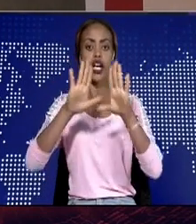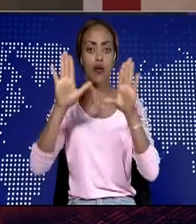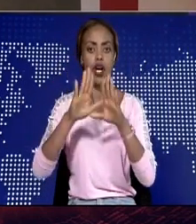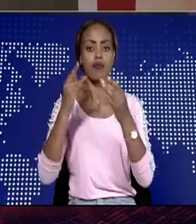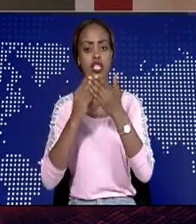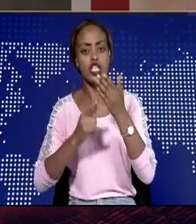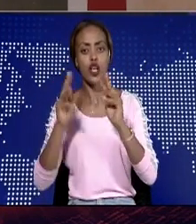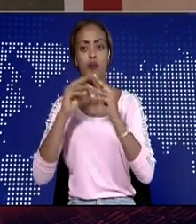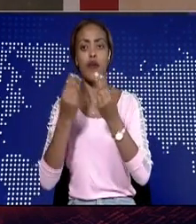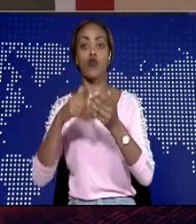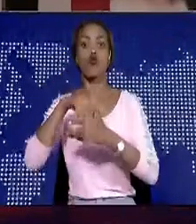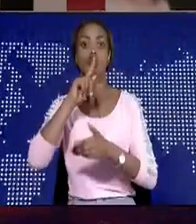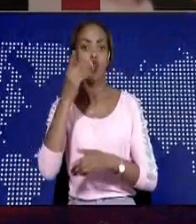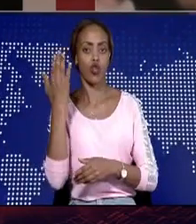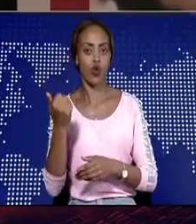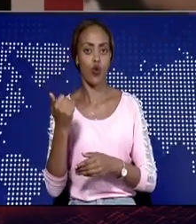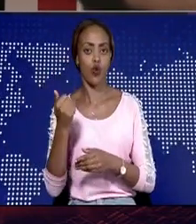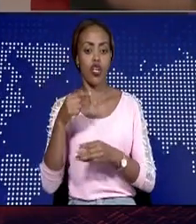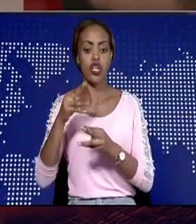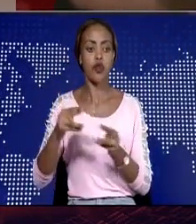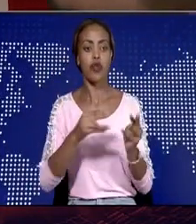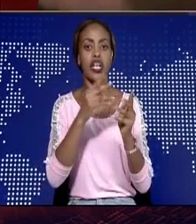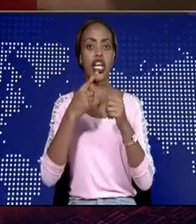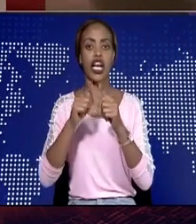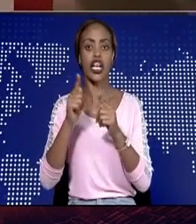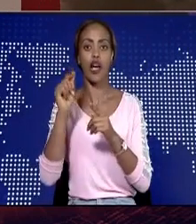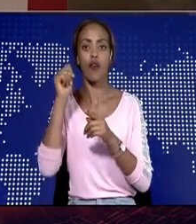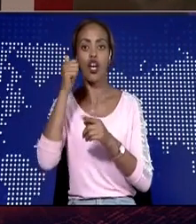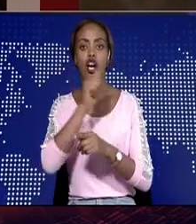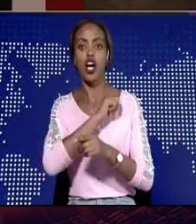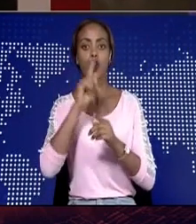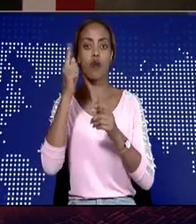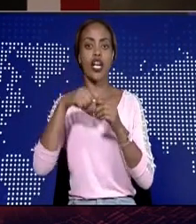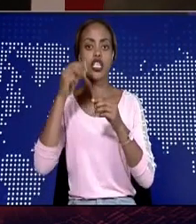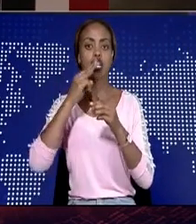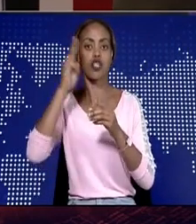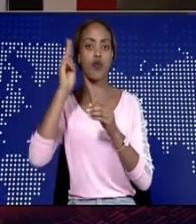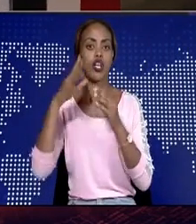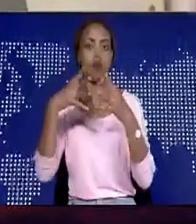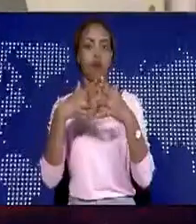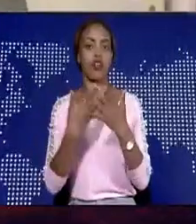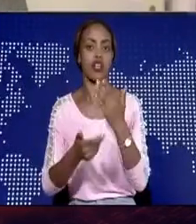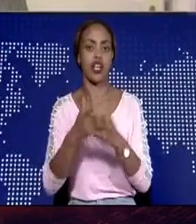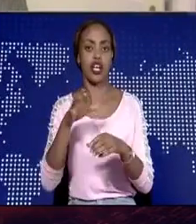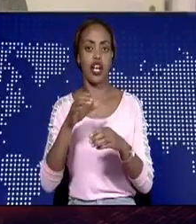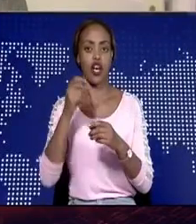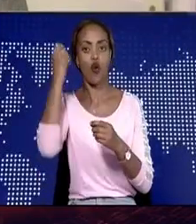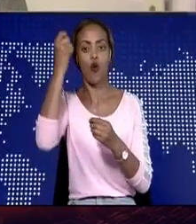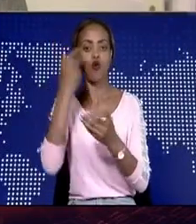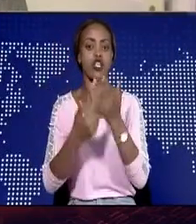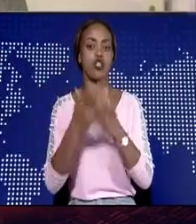ዝርዝር መደባት ንምውፃ እዩ ነይሩ። ንእግረ መንገድና ግን ኣብ ካርቱም ሓንቲ ናይ ኢትዮጵያውያን ሰሚናር ኣካይድና ዕውት ሰሚናር